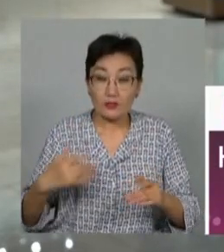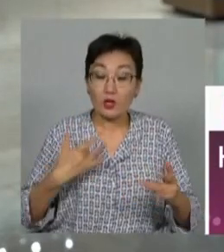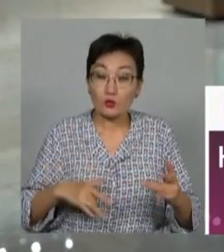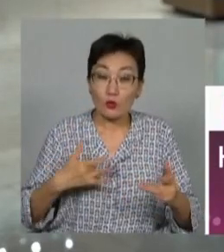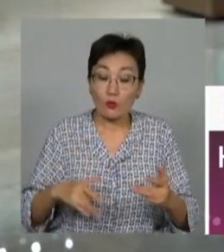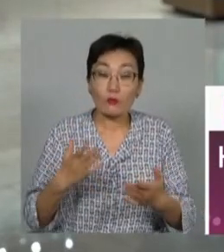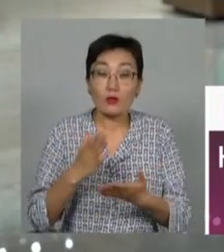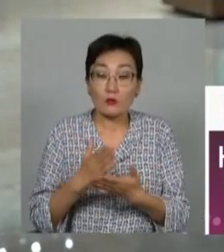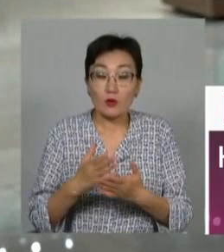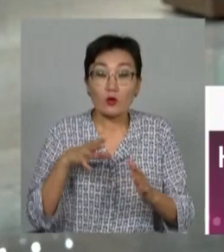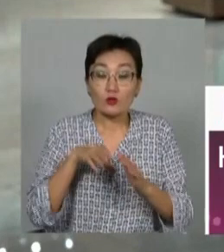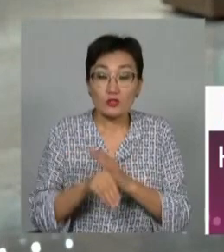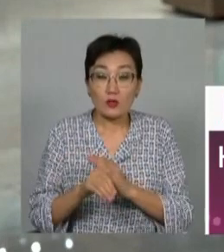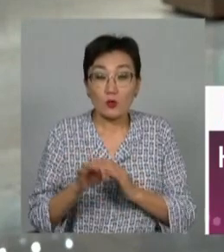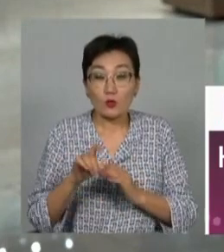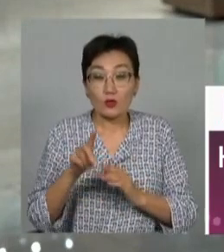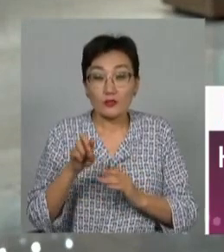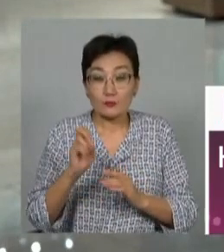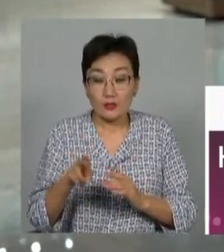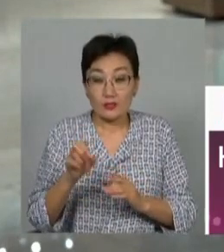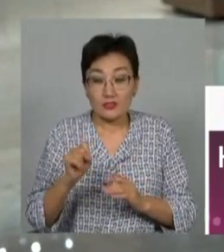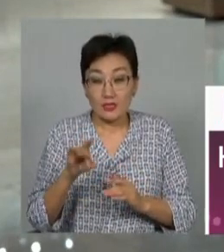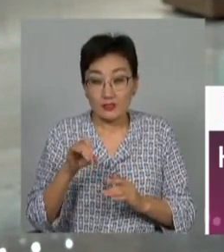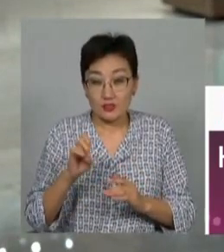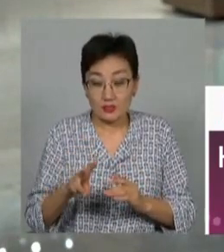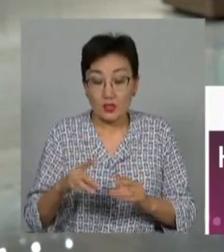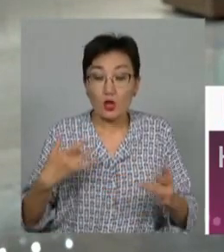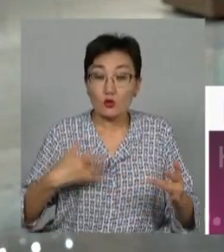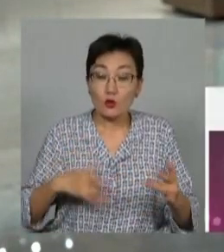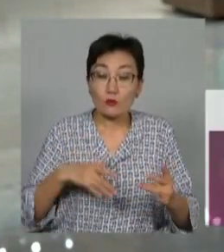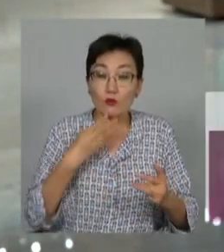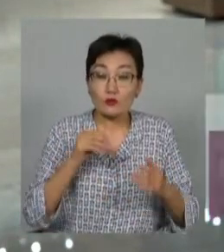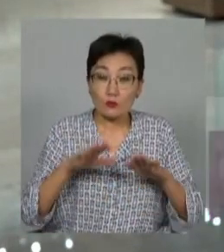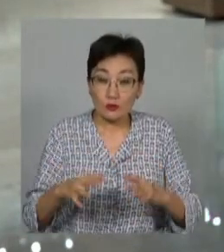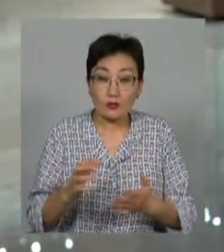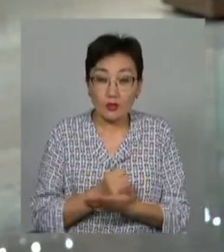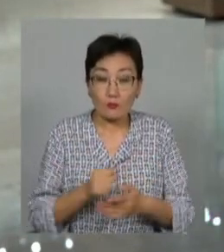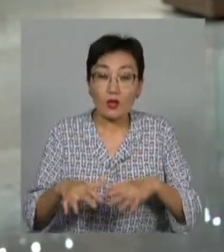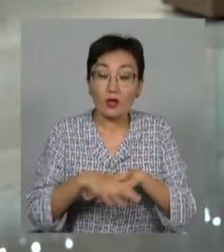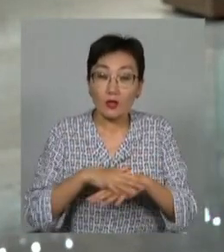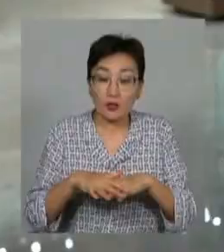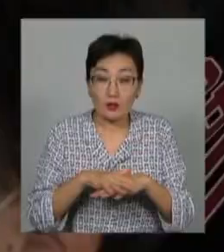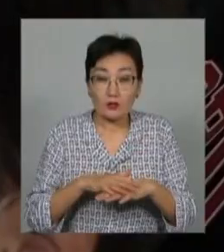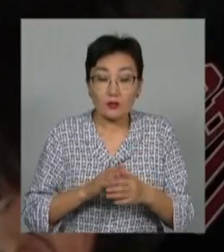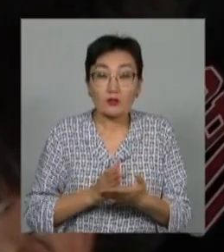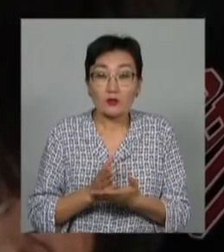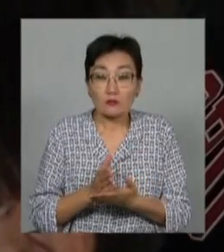Сон үшінде Оразбек Сәрсенұлының домбырасы да өзінің орын тауып, халықтың игілігіне жарайды деген